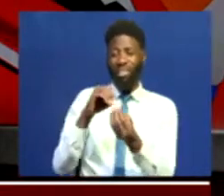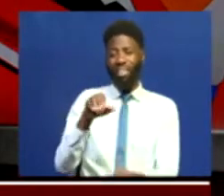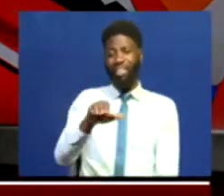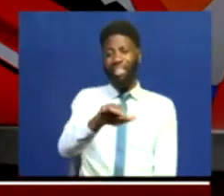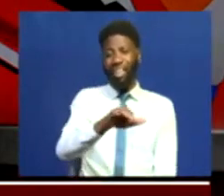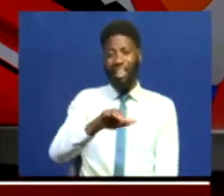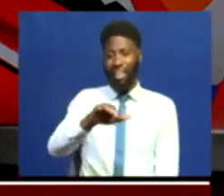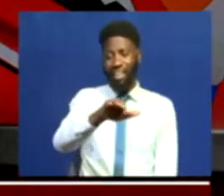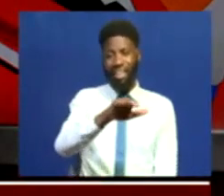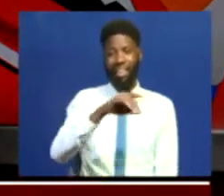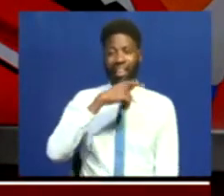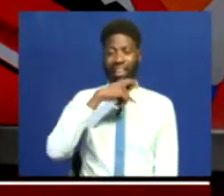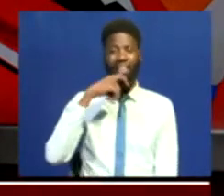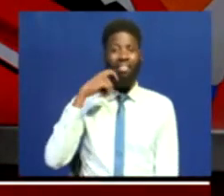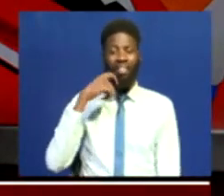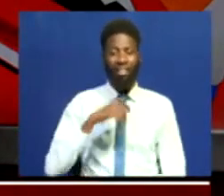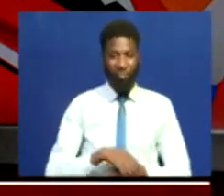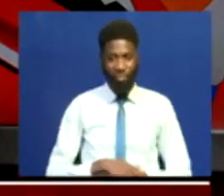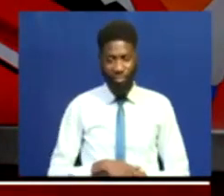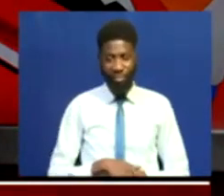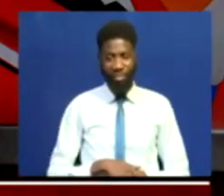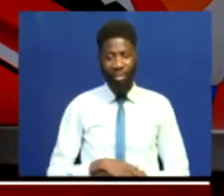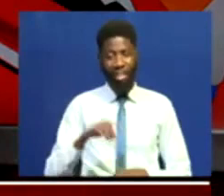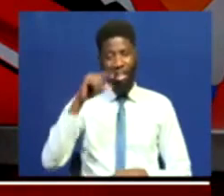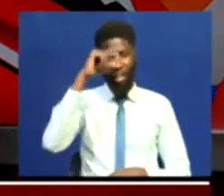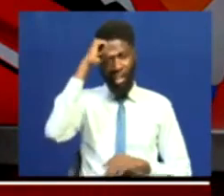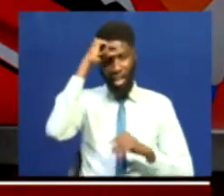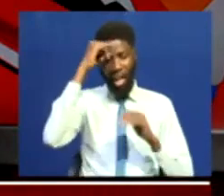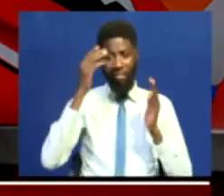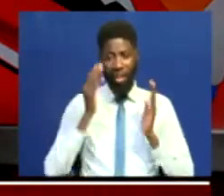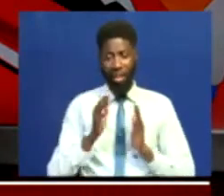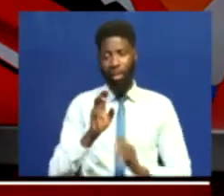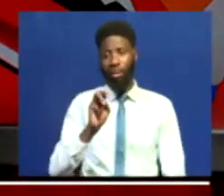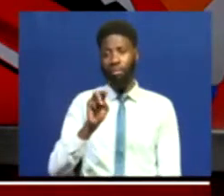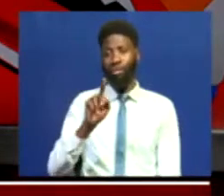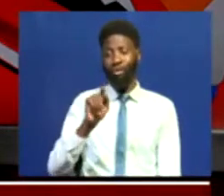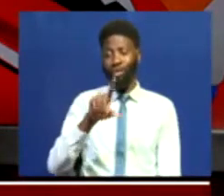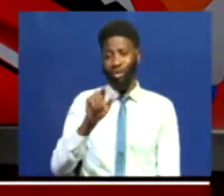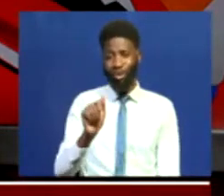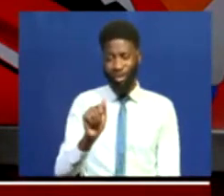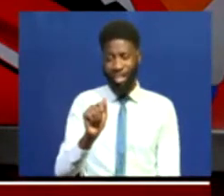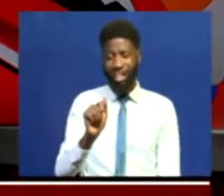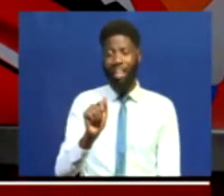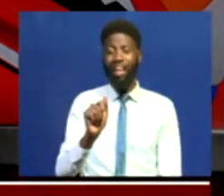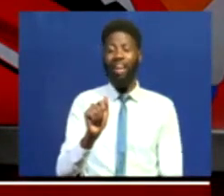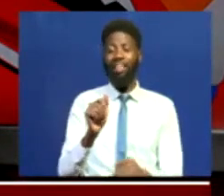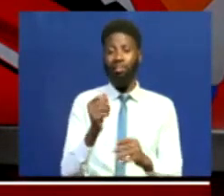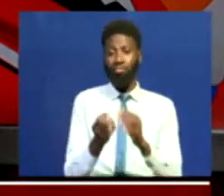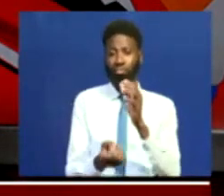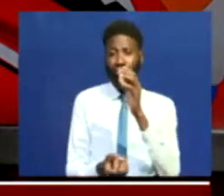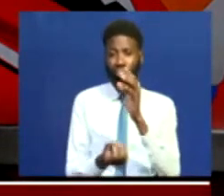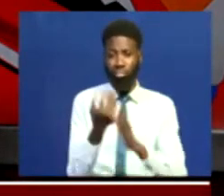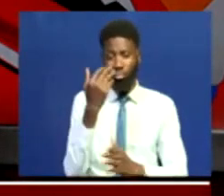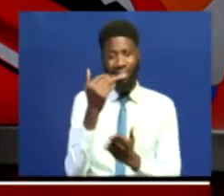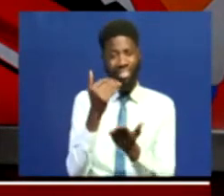huku gavana Mutula akiweka mikakati ya kupata huduma ya maji ya uhakika na endelevu.